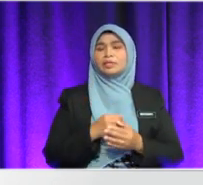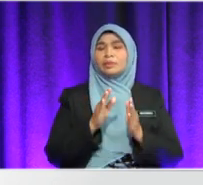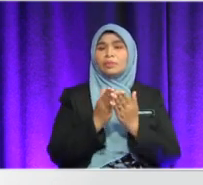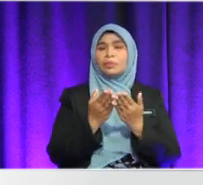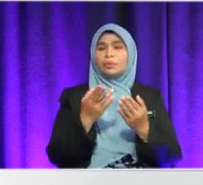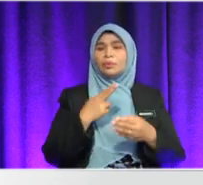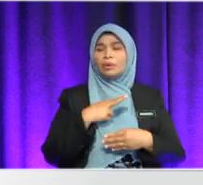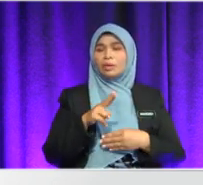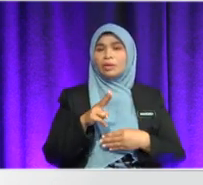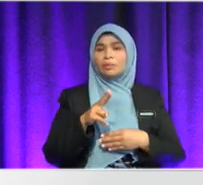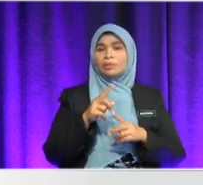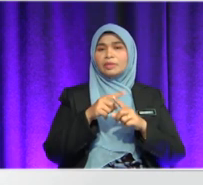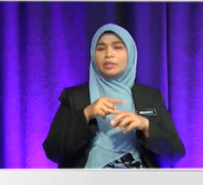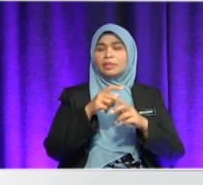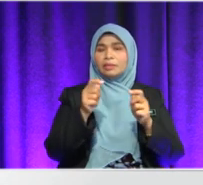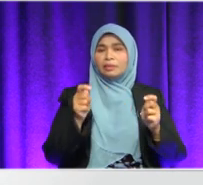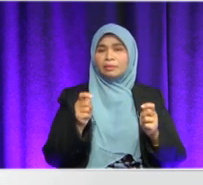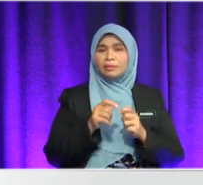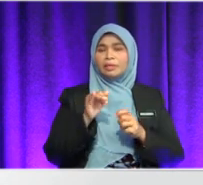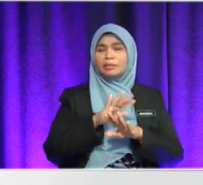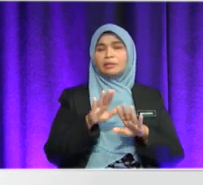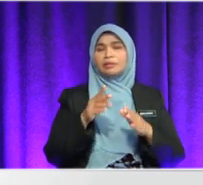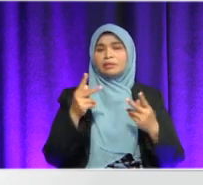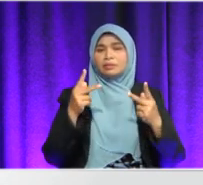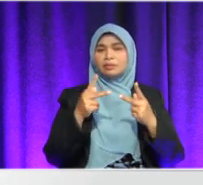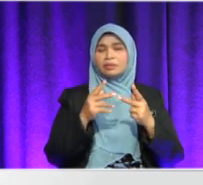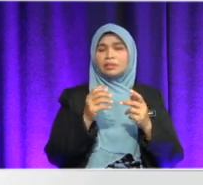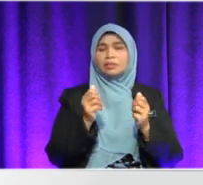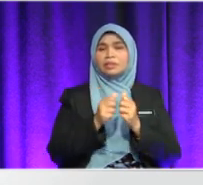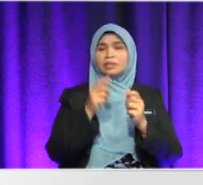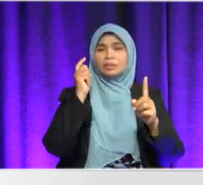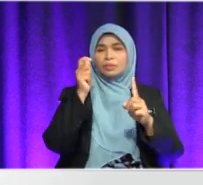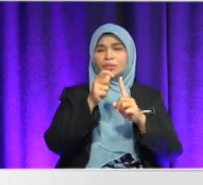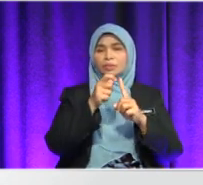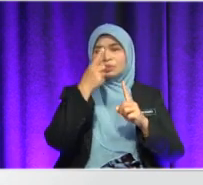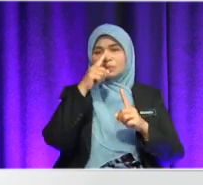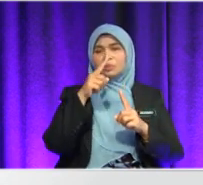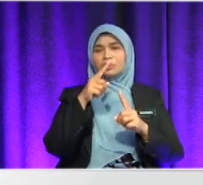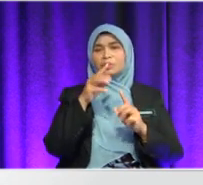di tempat yang tidak sesuai dengan tujuan menghina atau merendah-rendah kenyang